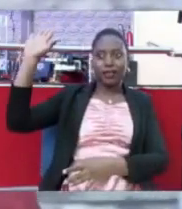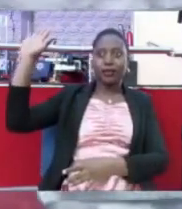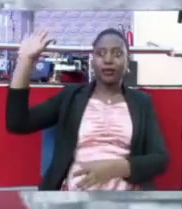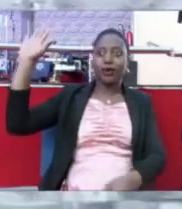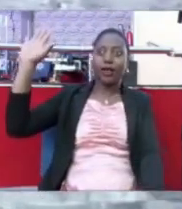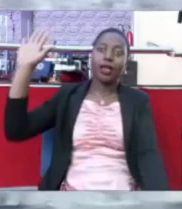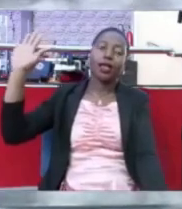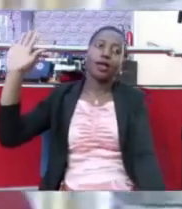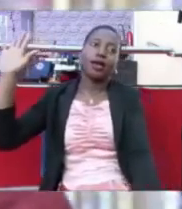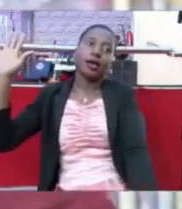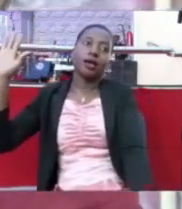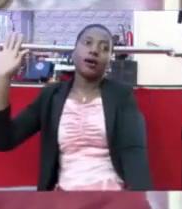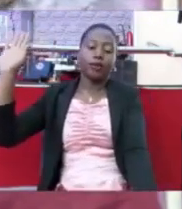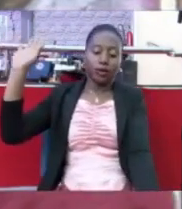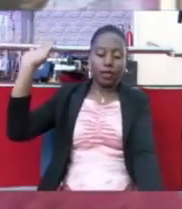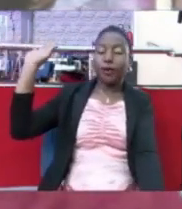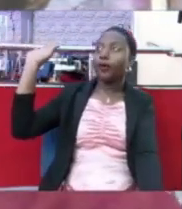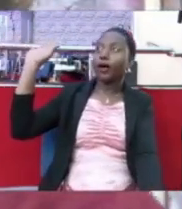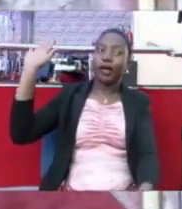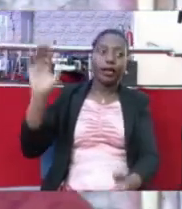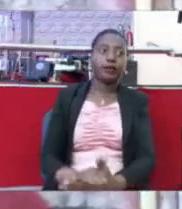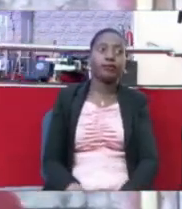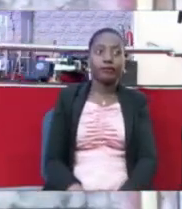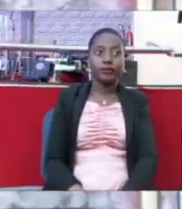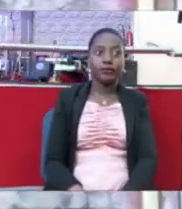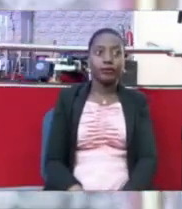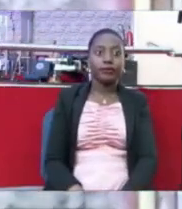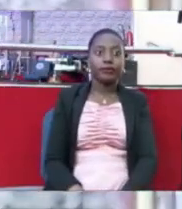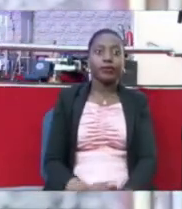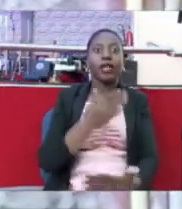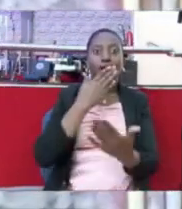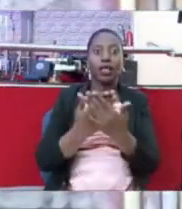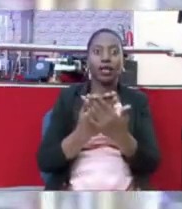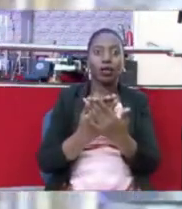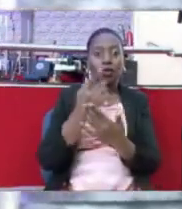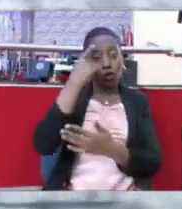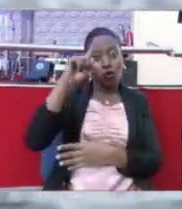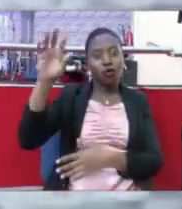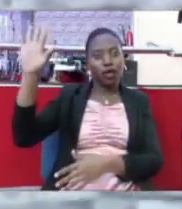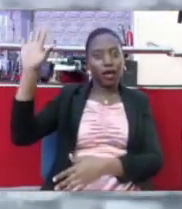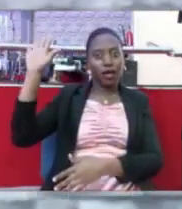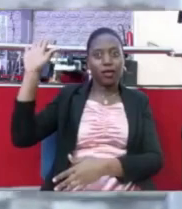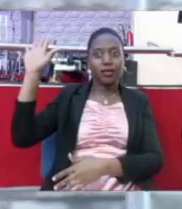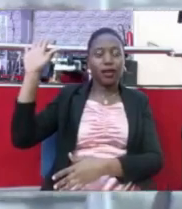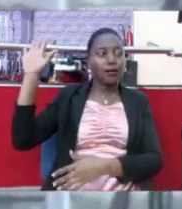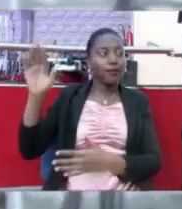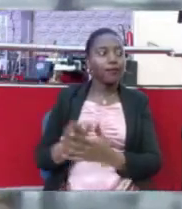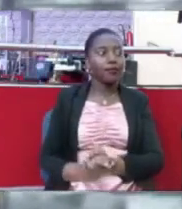hand. Inua mkono wako. Raise up your hand. Inua mkono wako. Thank you for those hands. Asante kwa hiyo mikono